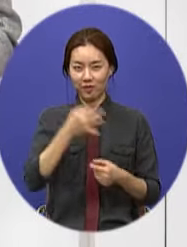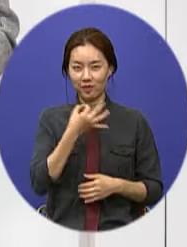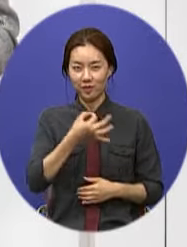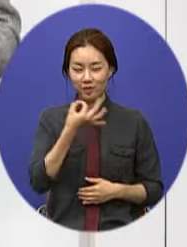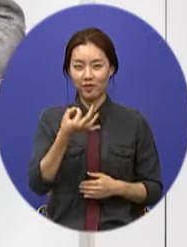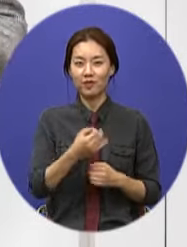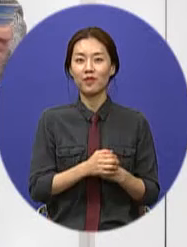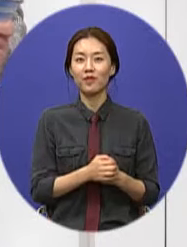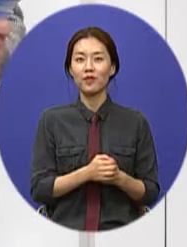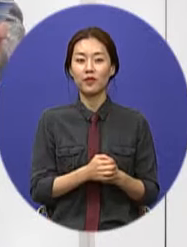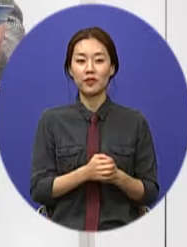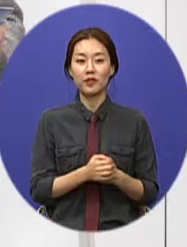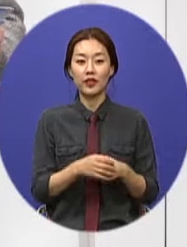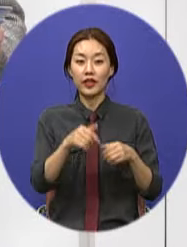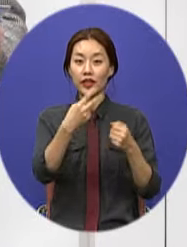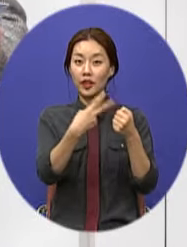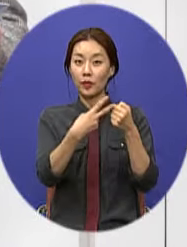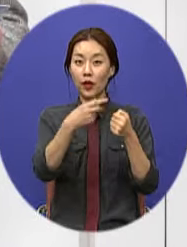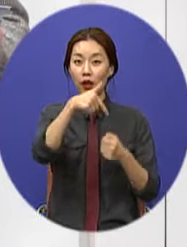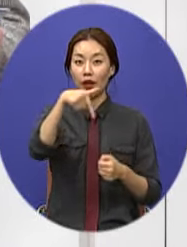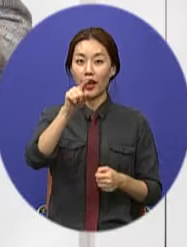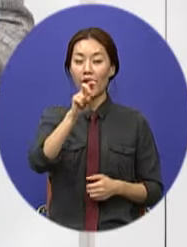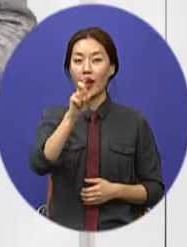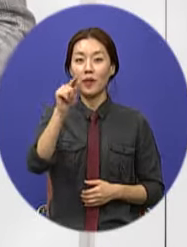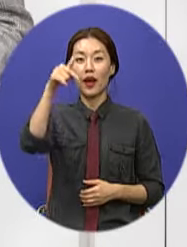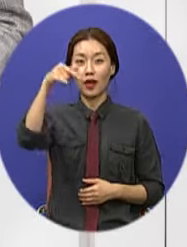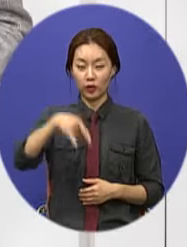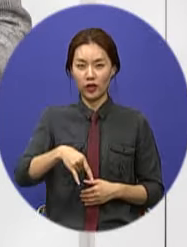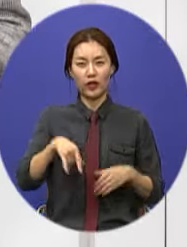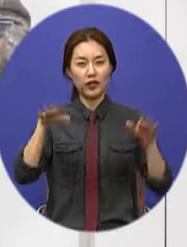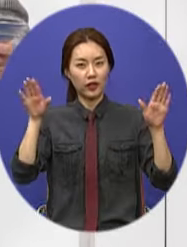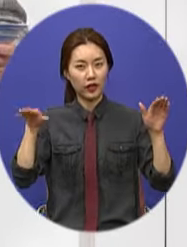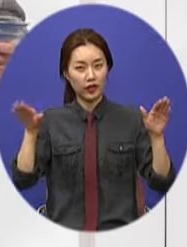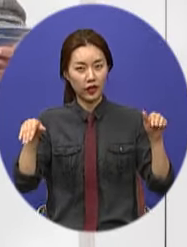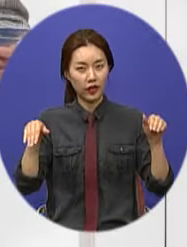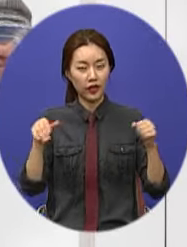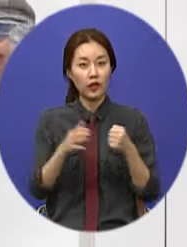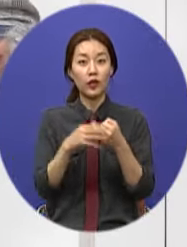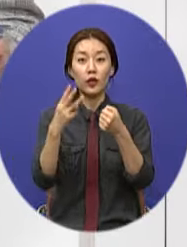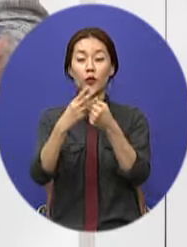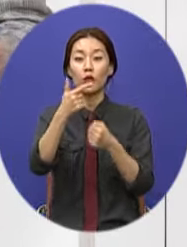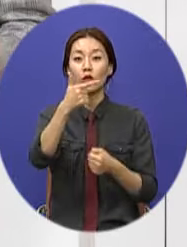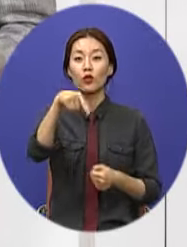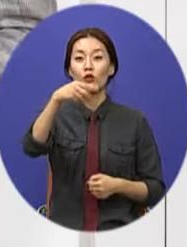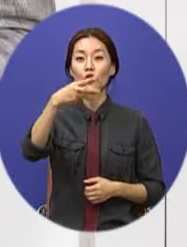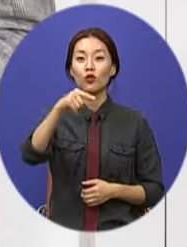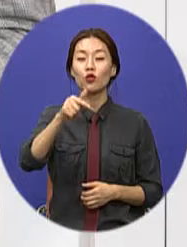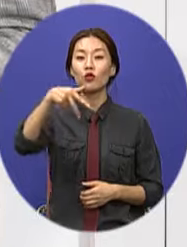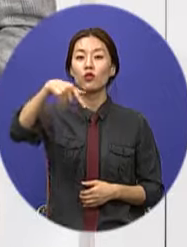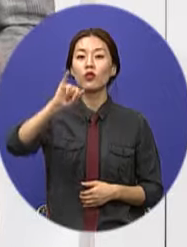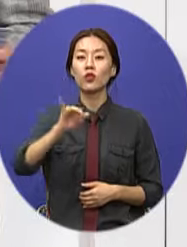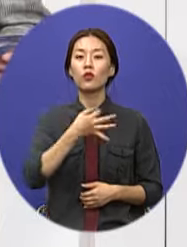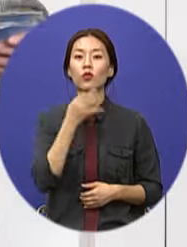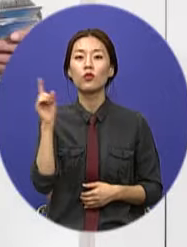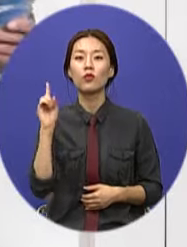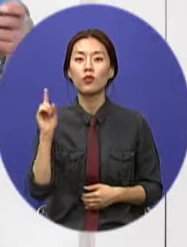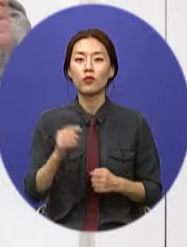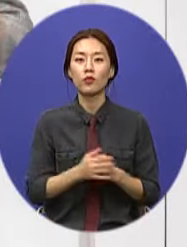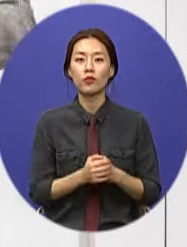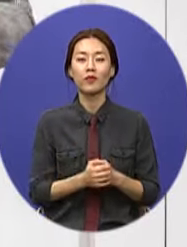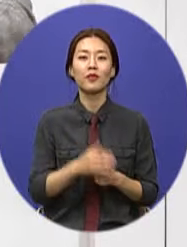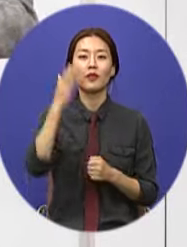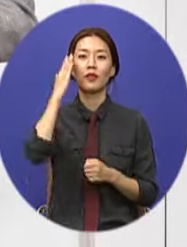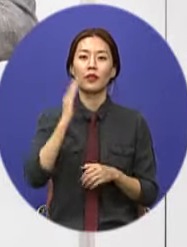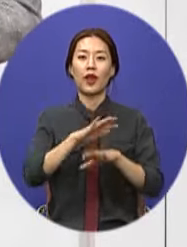누렁이잖아요. 그러게. 까마귀는 까 까 이게 까마귀고. 누룽지 소리 네. 어떻게 나요? 누룽지는요. 누룽지. 하늘